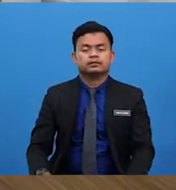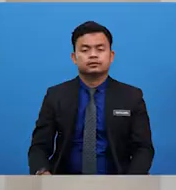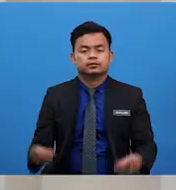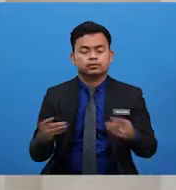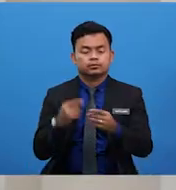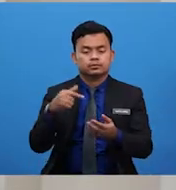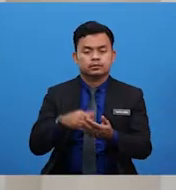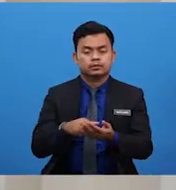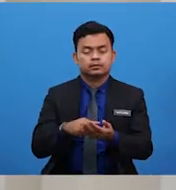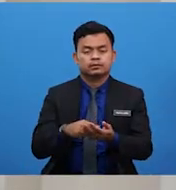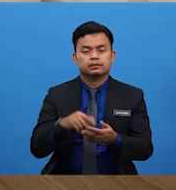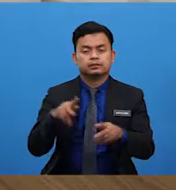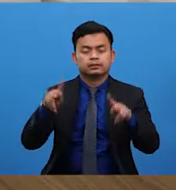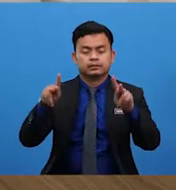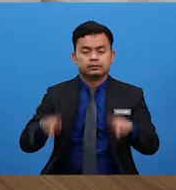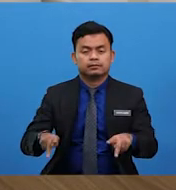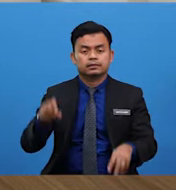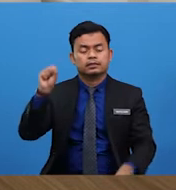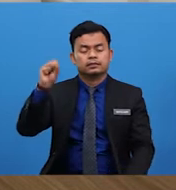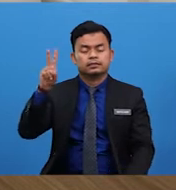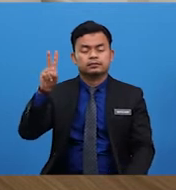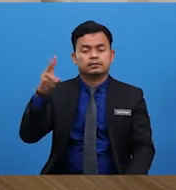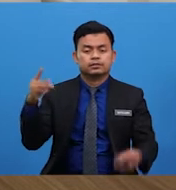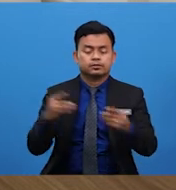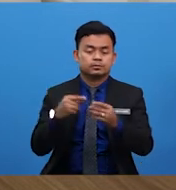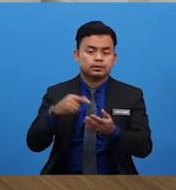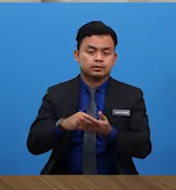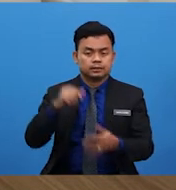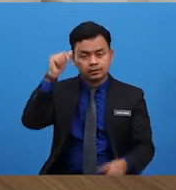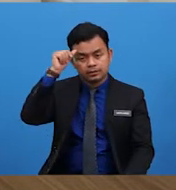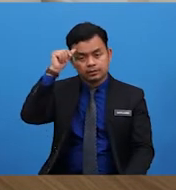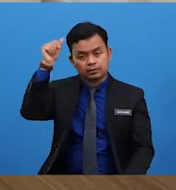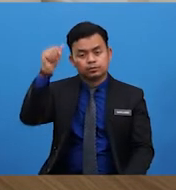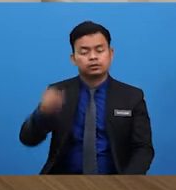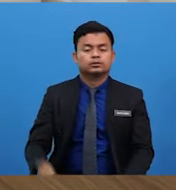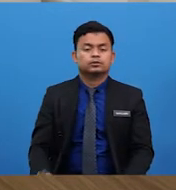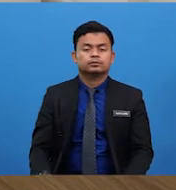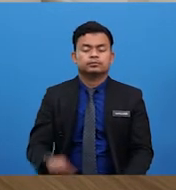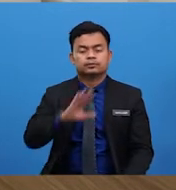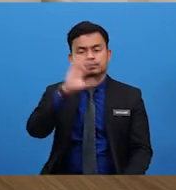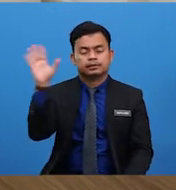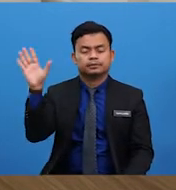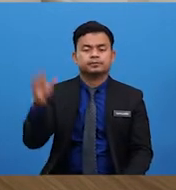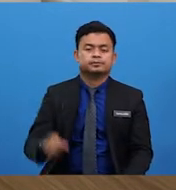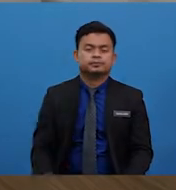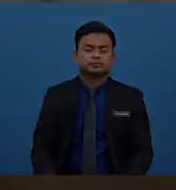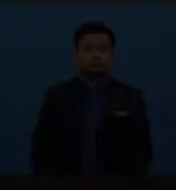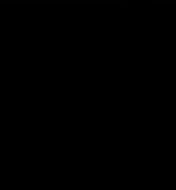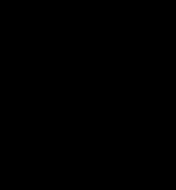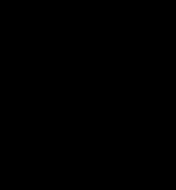berikutnya Ken bos sini bisul tingkatan 6 jumpa lagi assalamualaikum warahmatullah wabarakatuh bye bye